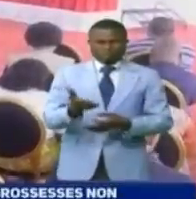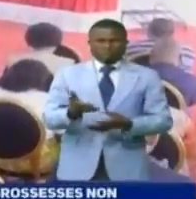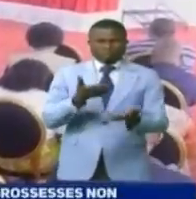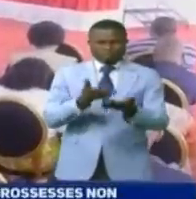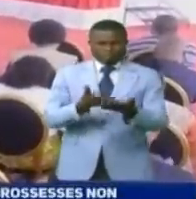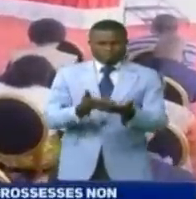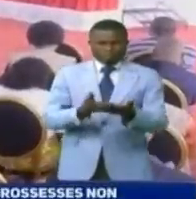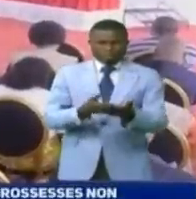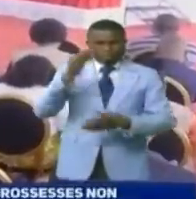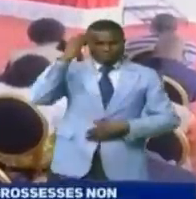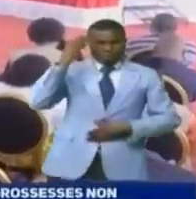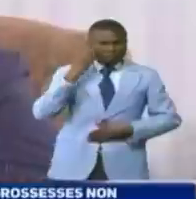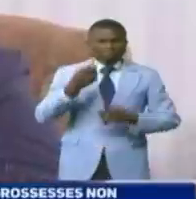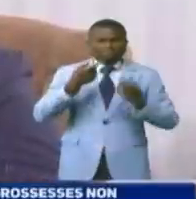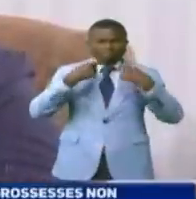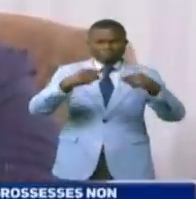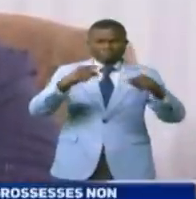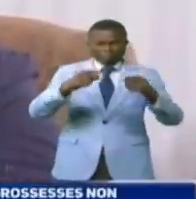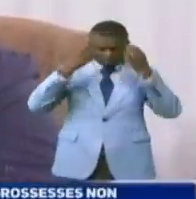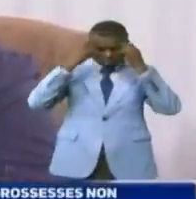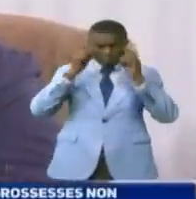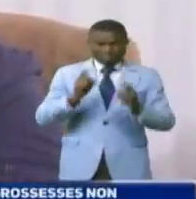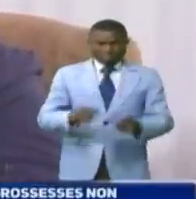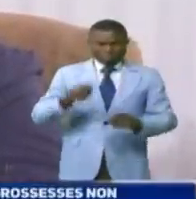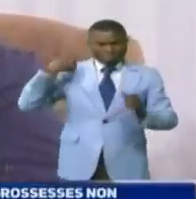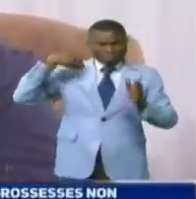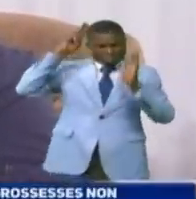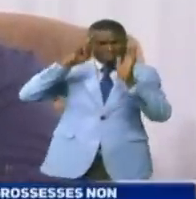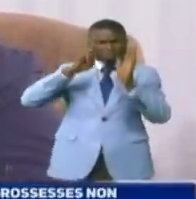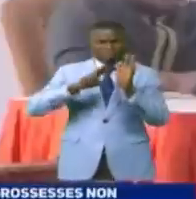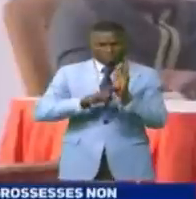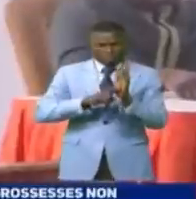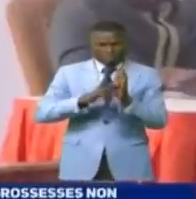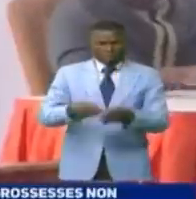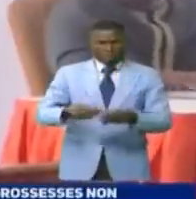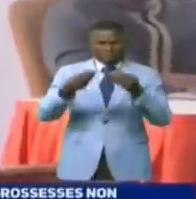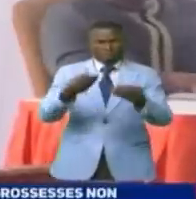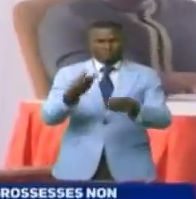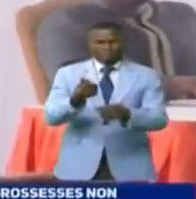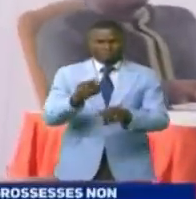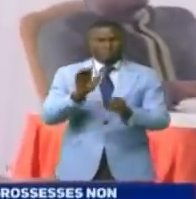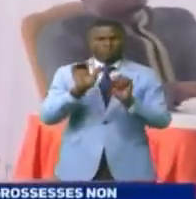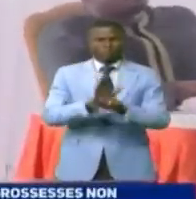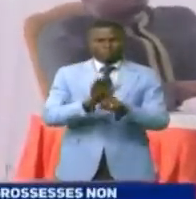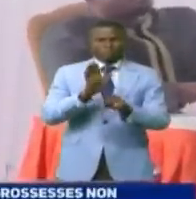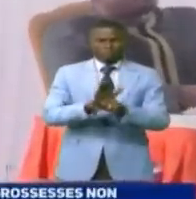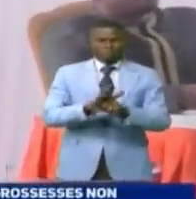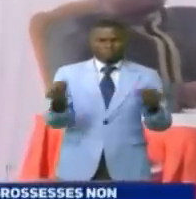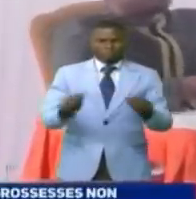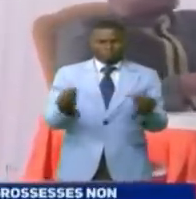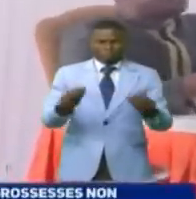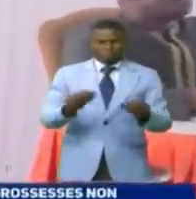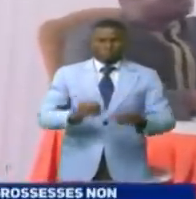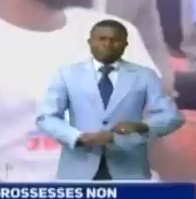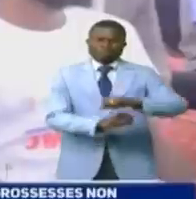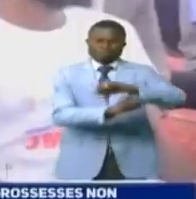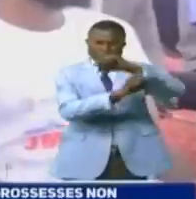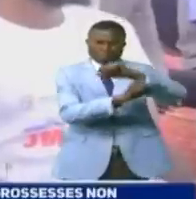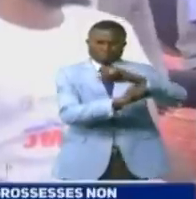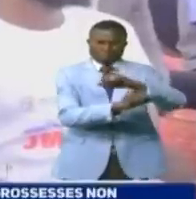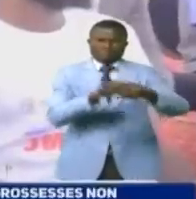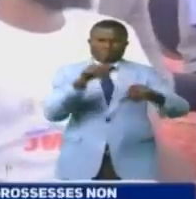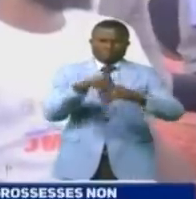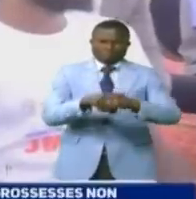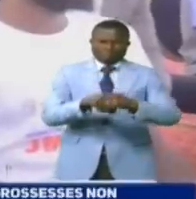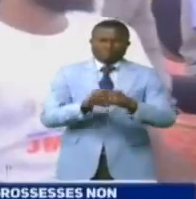l'occasion, le ministre a rappelé la détermination du gouvernement de mettre les moyens conséquents en guise d'accompagnement dans